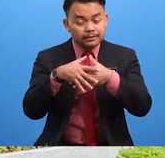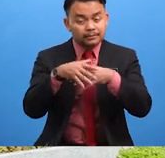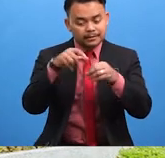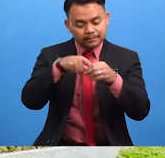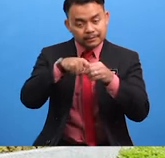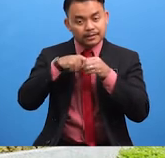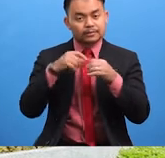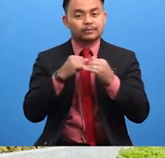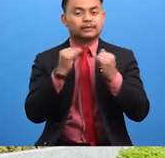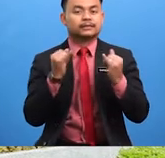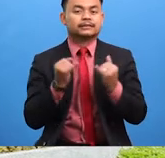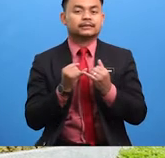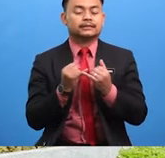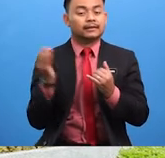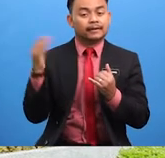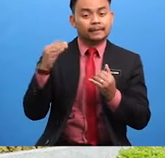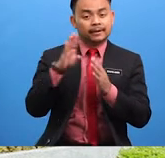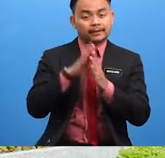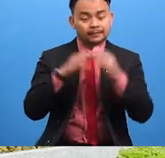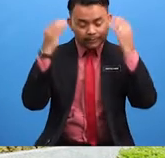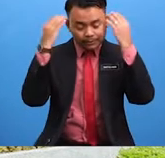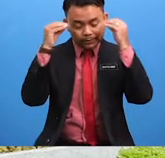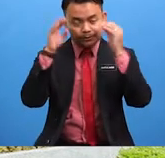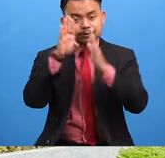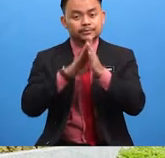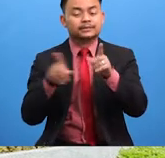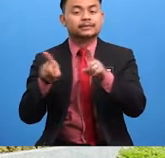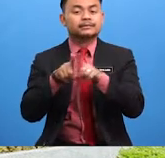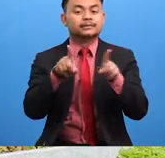hati, mari berguru bersama-sama.